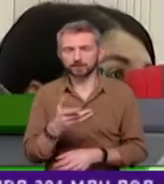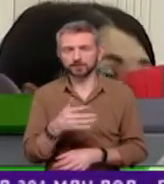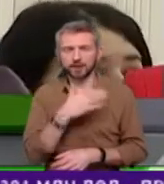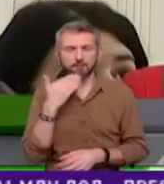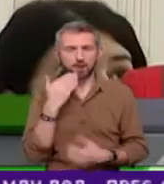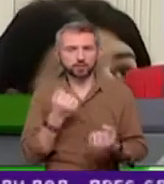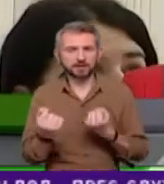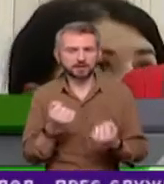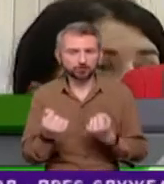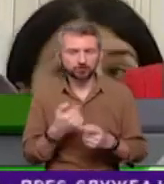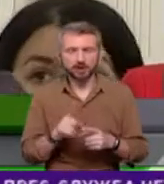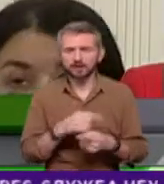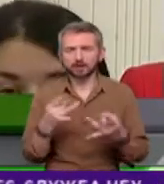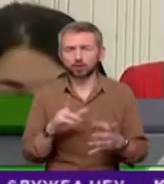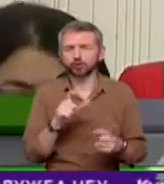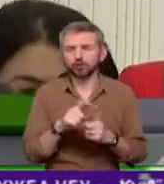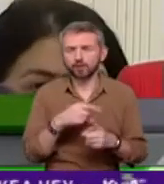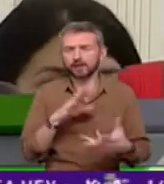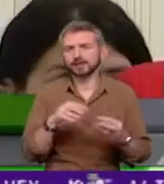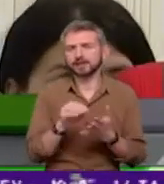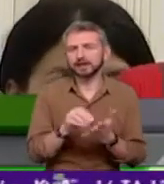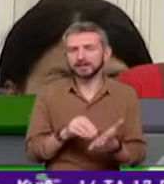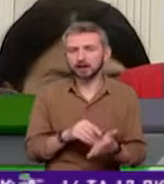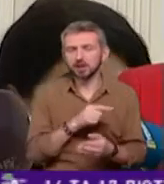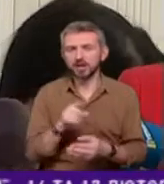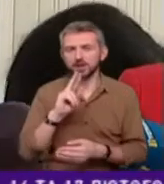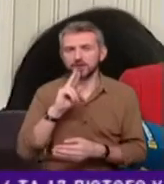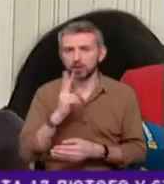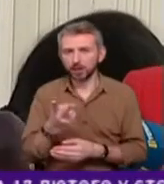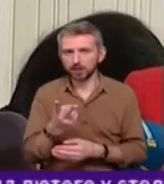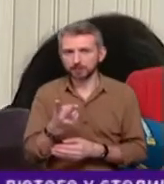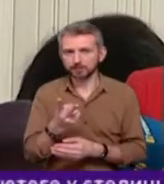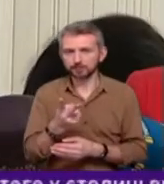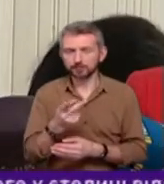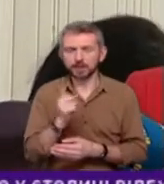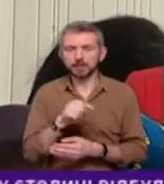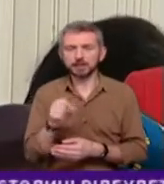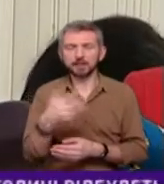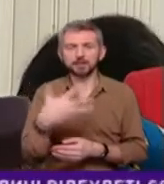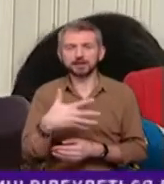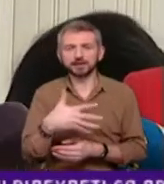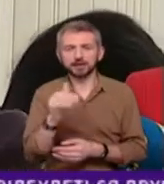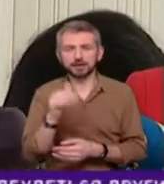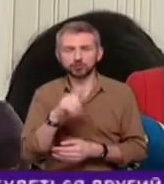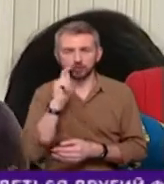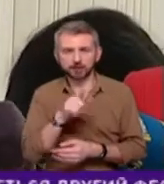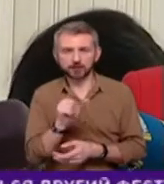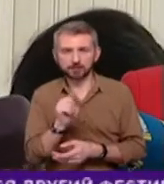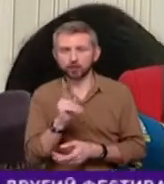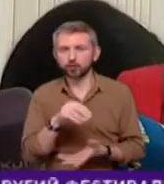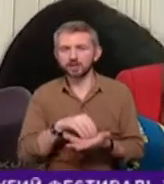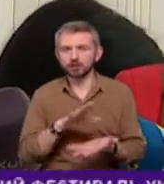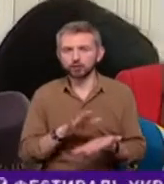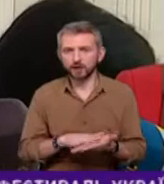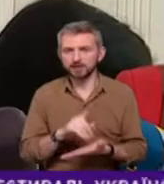набагато міцніші. І це не просто слова, це статистика. За 2 роки з тих 55 тисяч українських пар, які